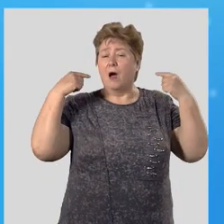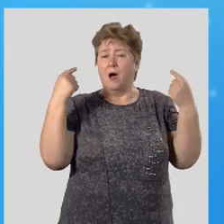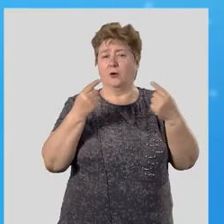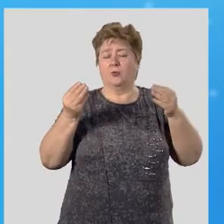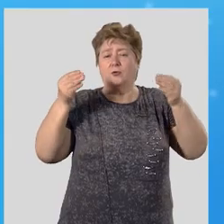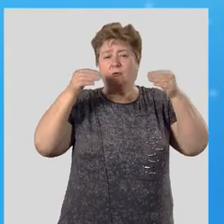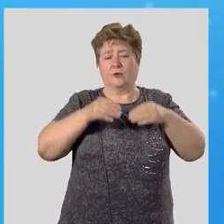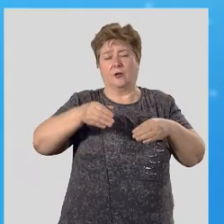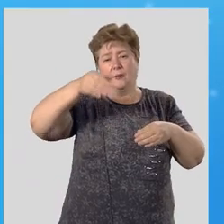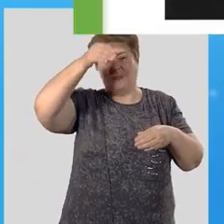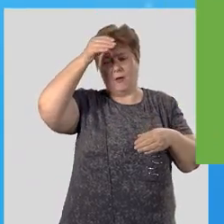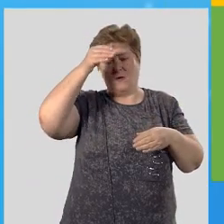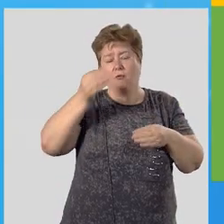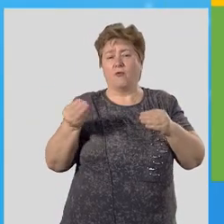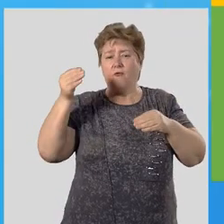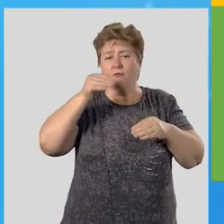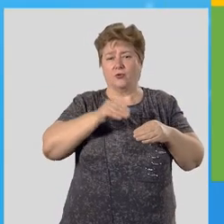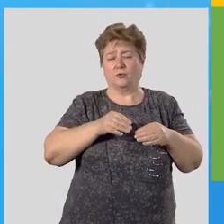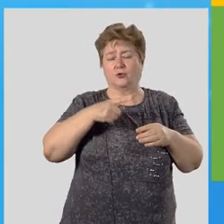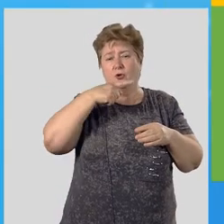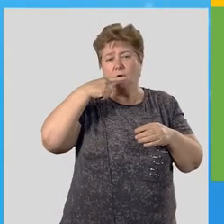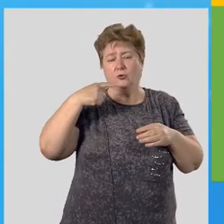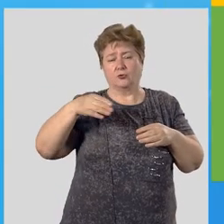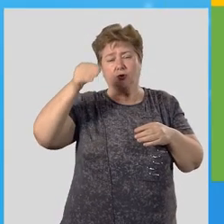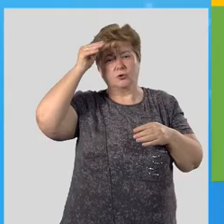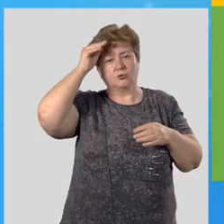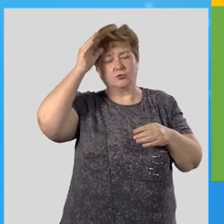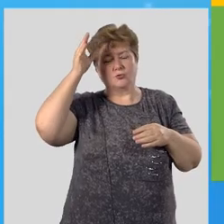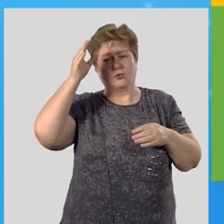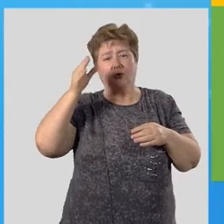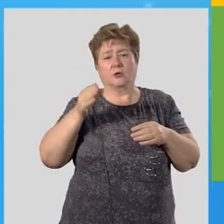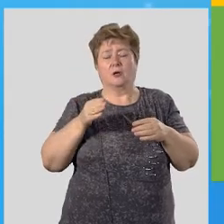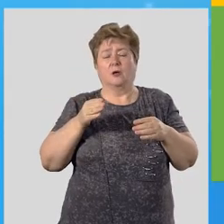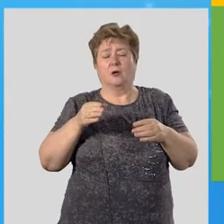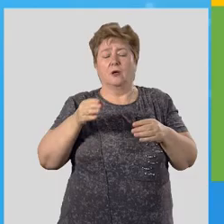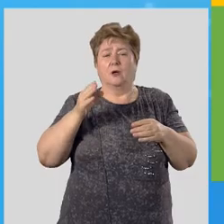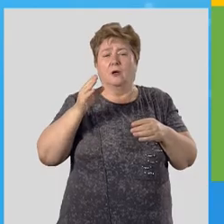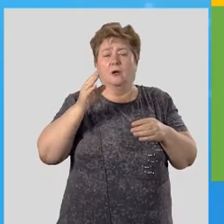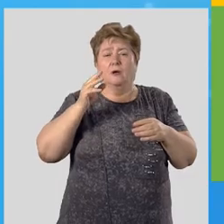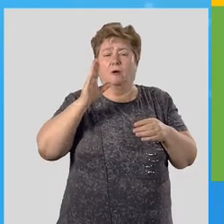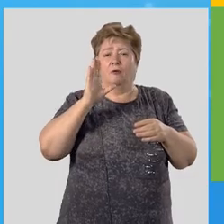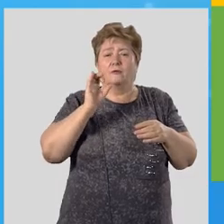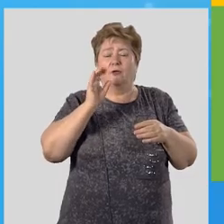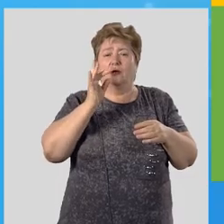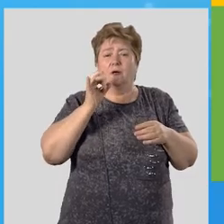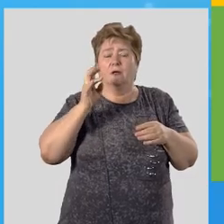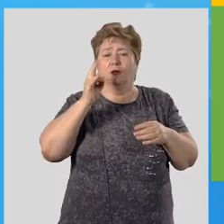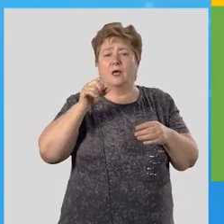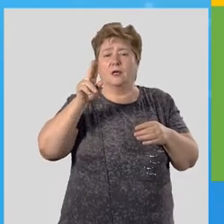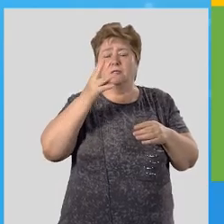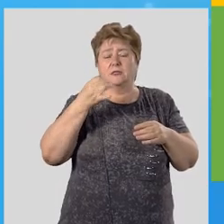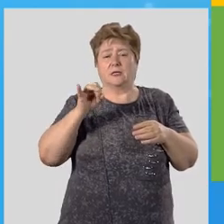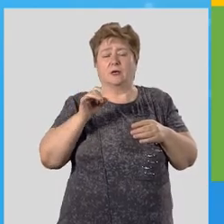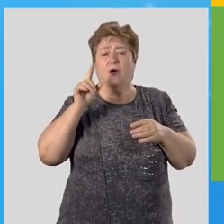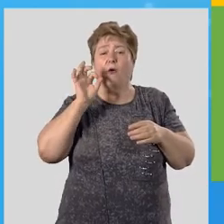Огромный вклад в науку внес русский ученый Владимир Иванович Вернадский.